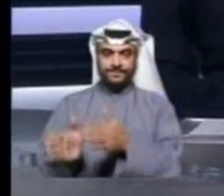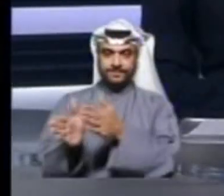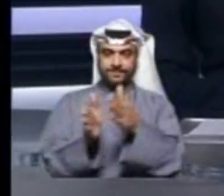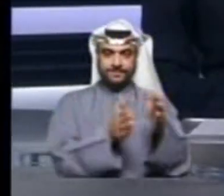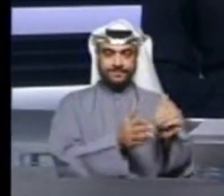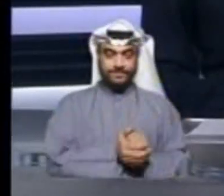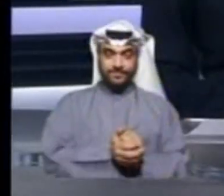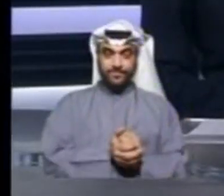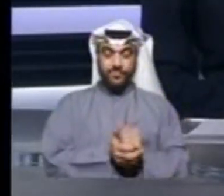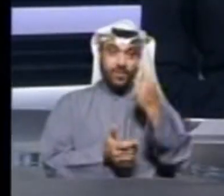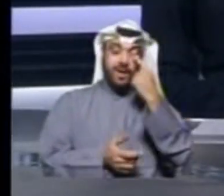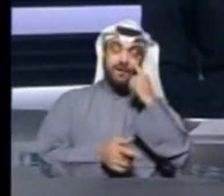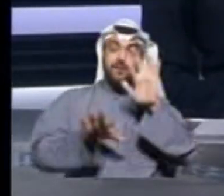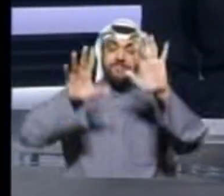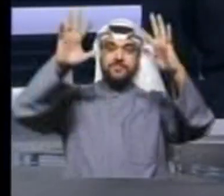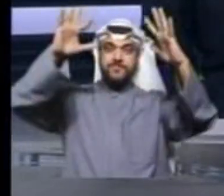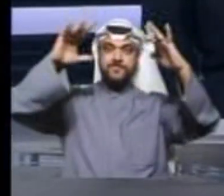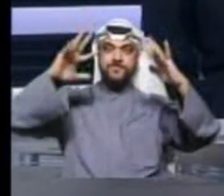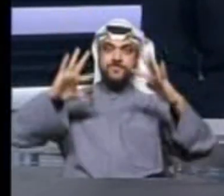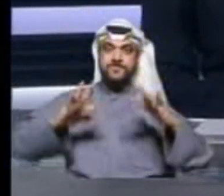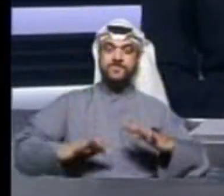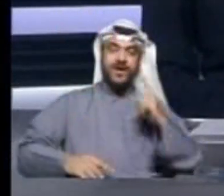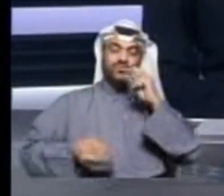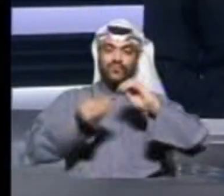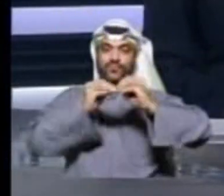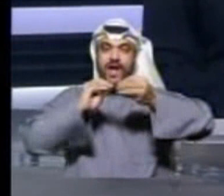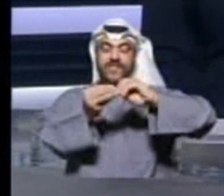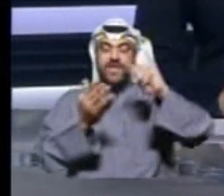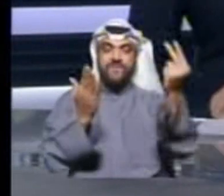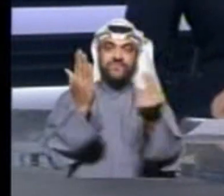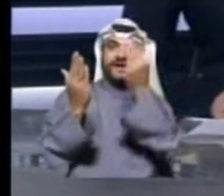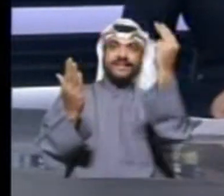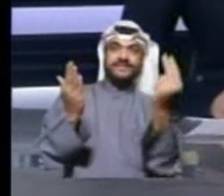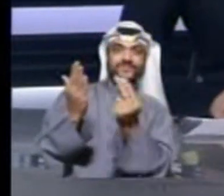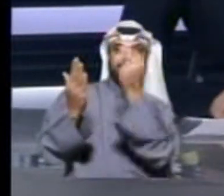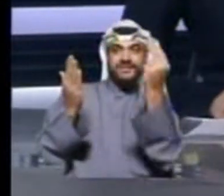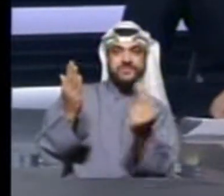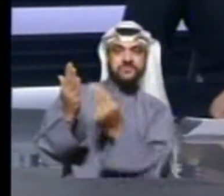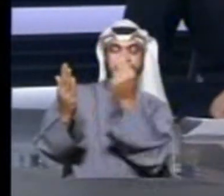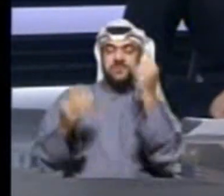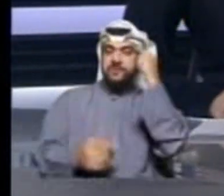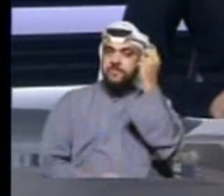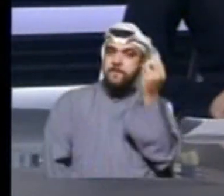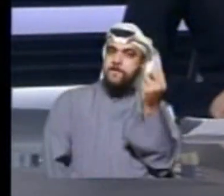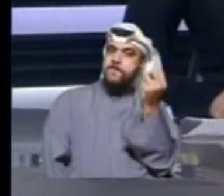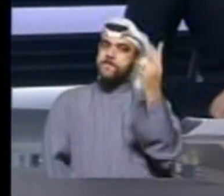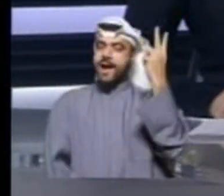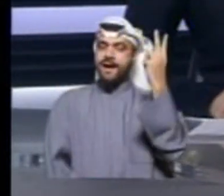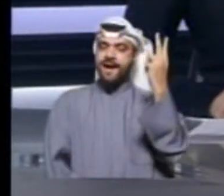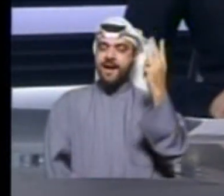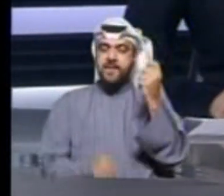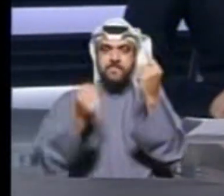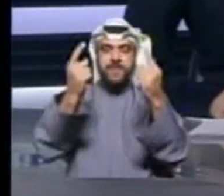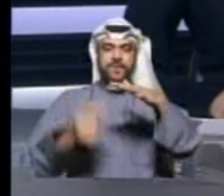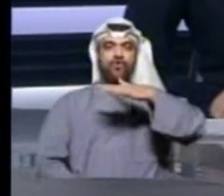أيها السادة، تزينت جدران صالة العرض الرئيسية للفنون التشكيلية بلوحات جميلة أبدعها فنان تشكيلي من